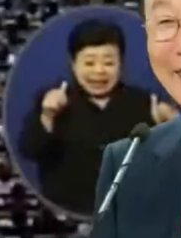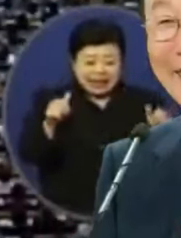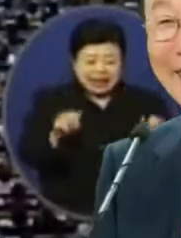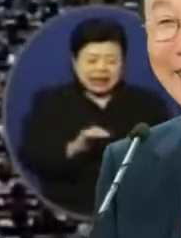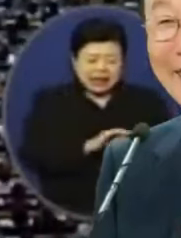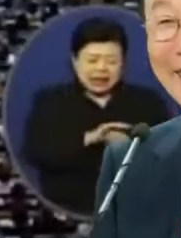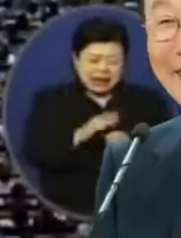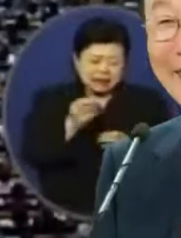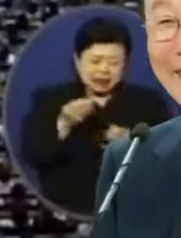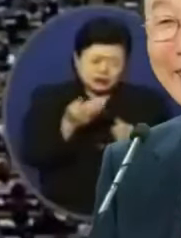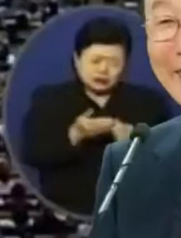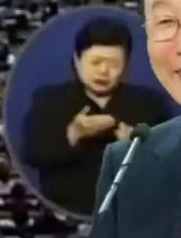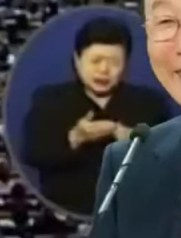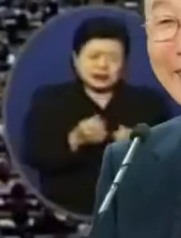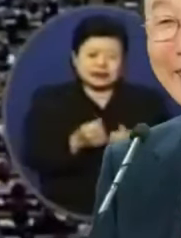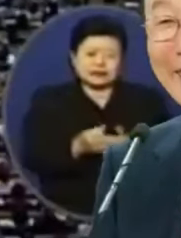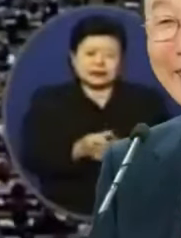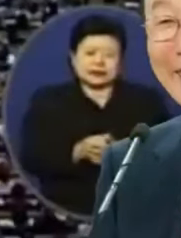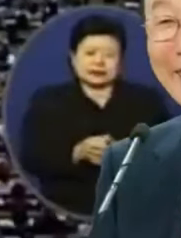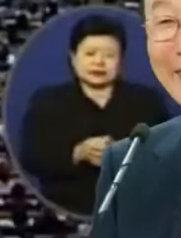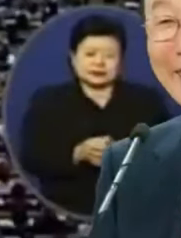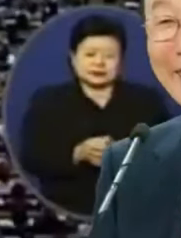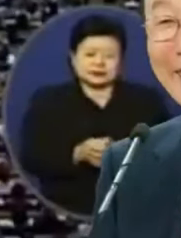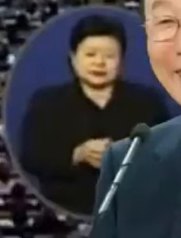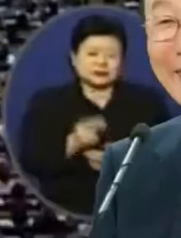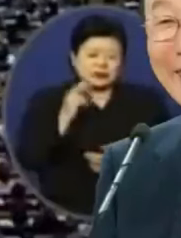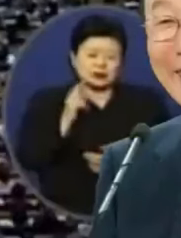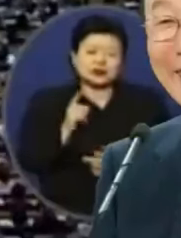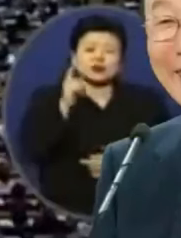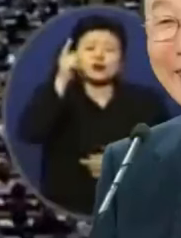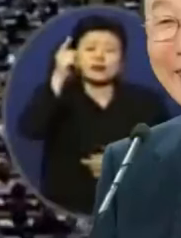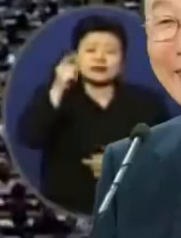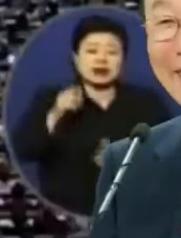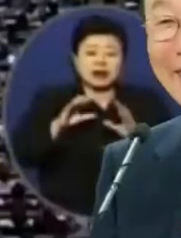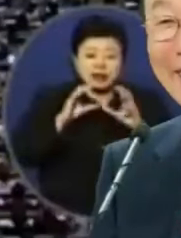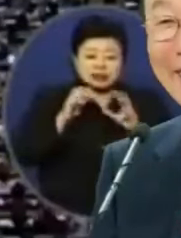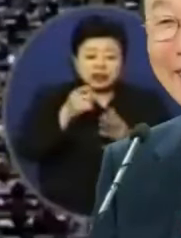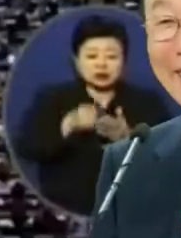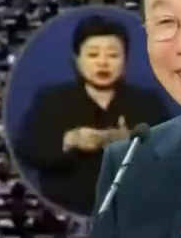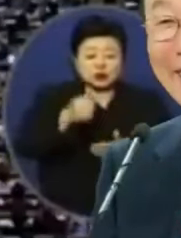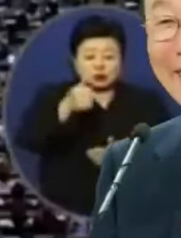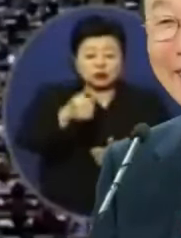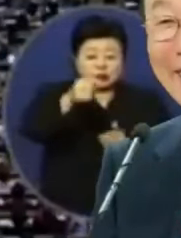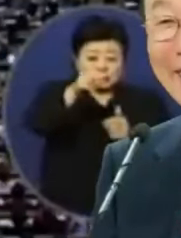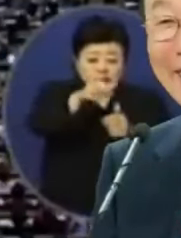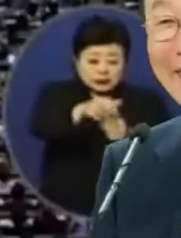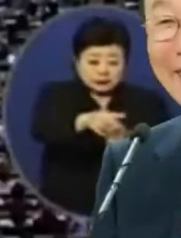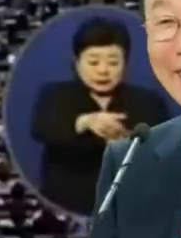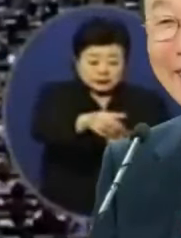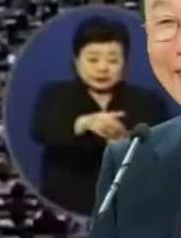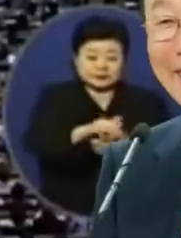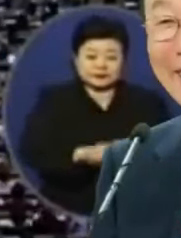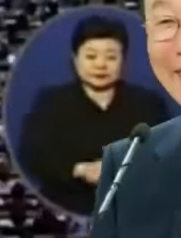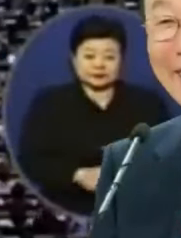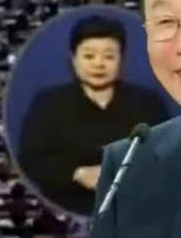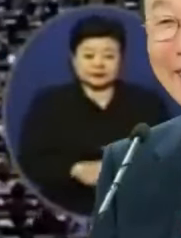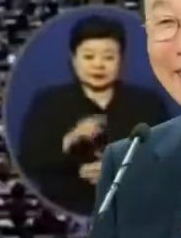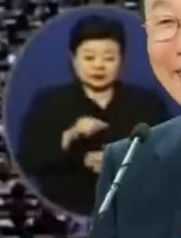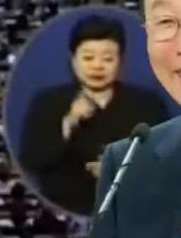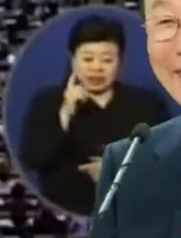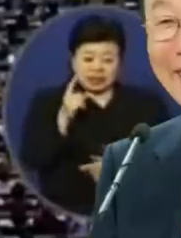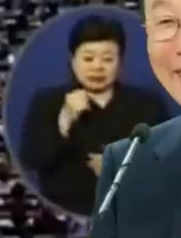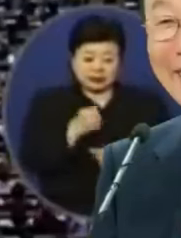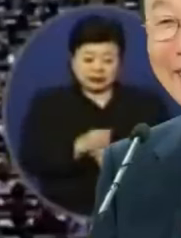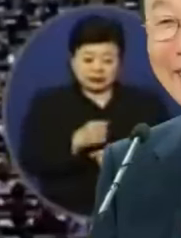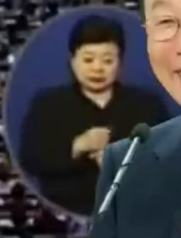사랑하고 그를 굉장히 높여서 그 나라 총리 대신 세 사람이 있는데 그 중에 한 사람을